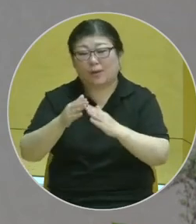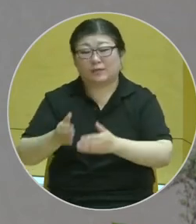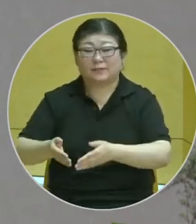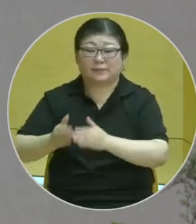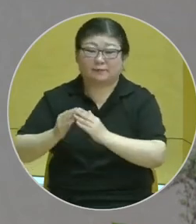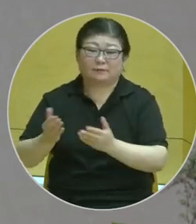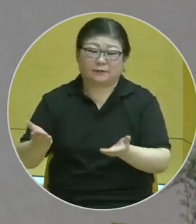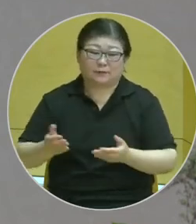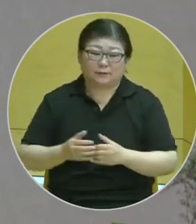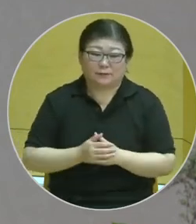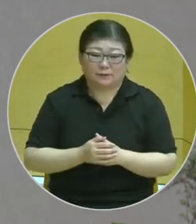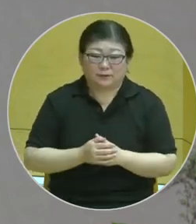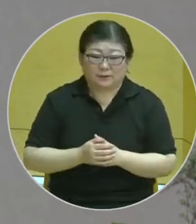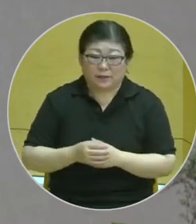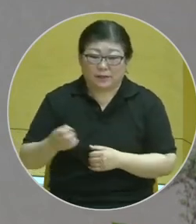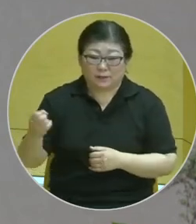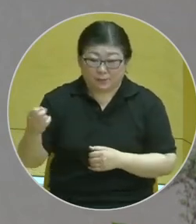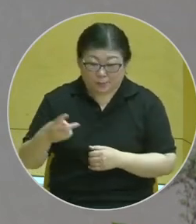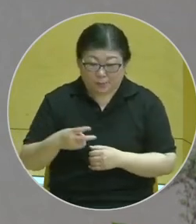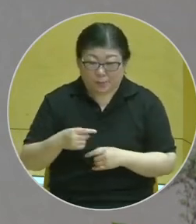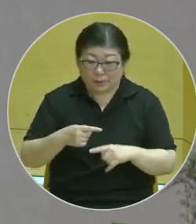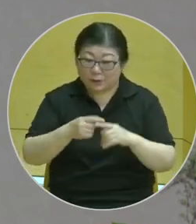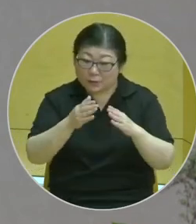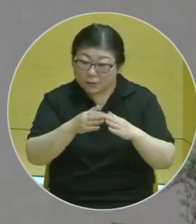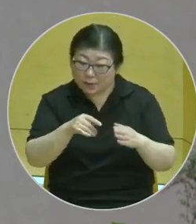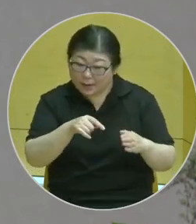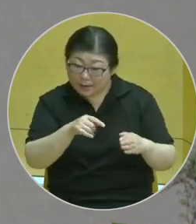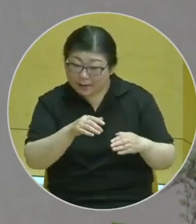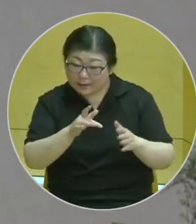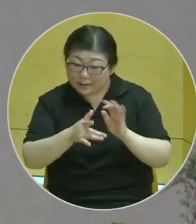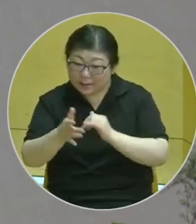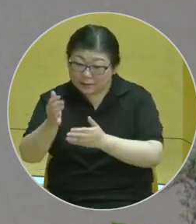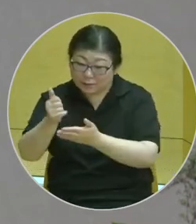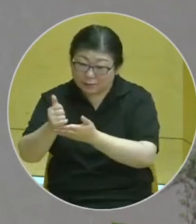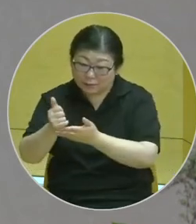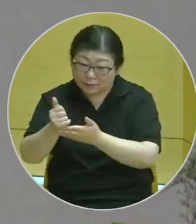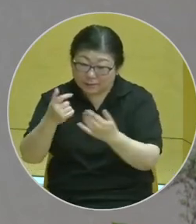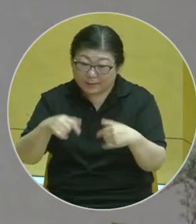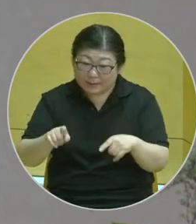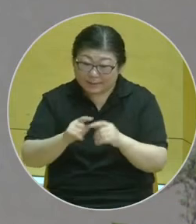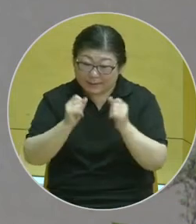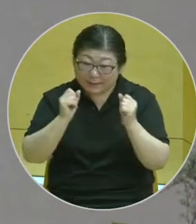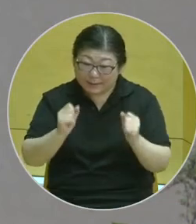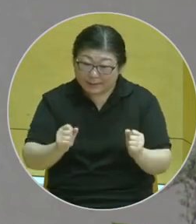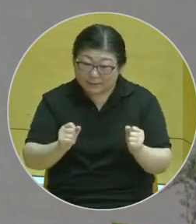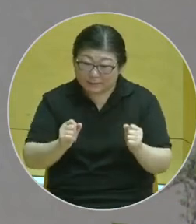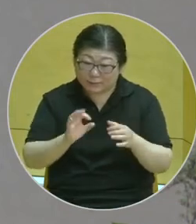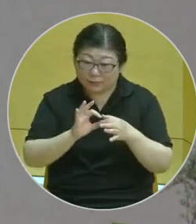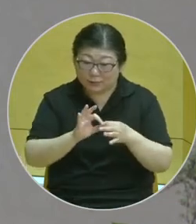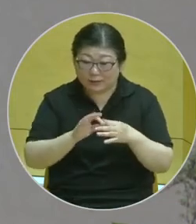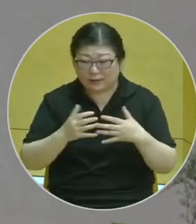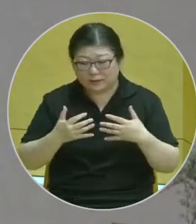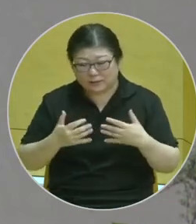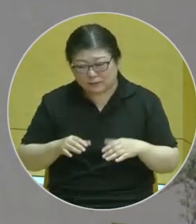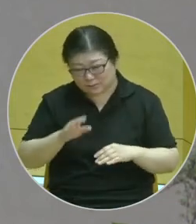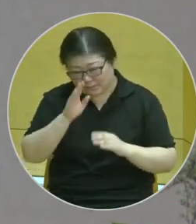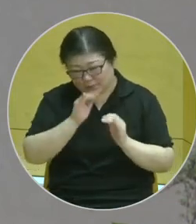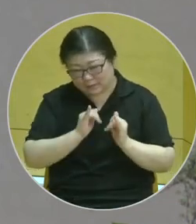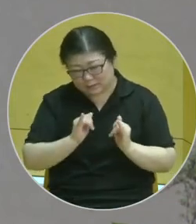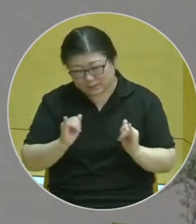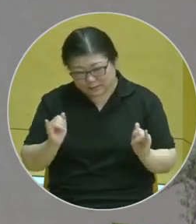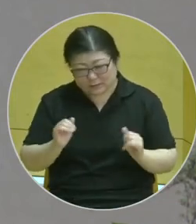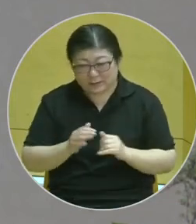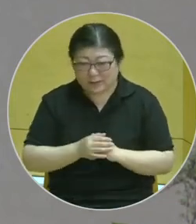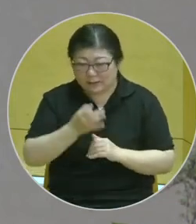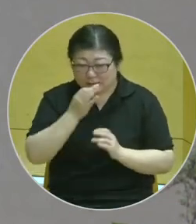거예요 그리고 그 교회가 예수 그리스도의 임재 하심을 통해서 지치고 힘들고 병들고